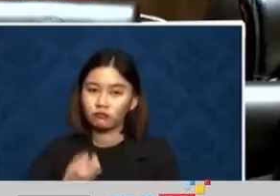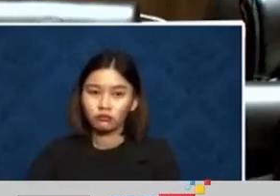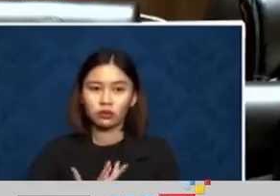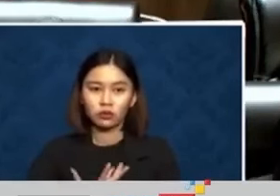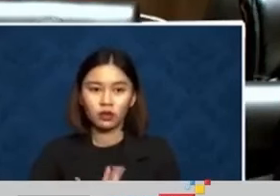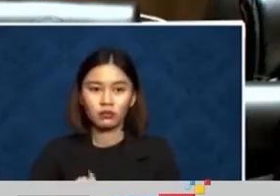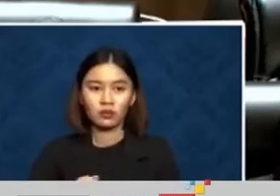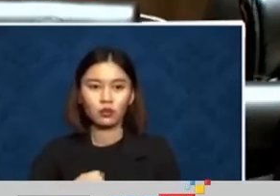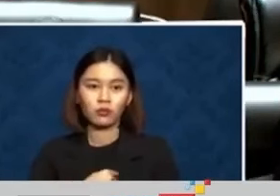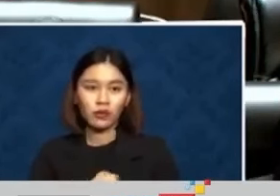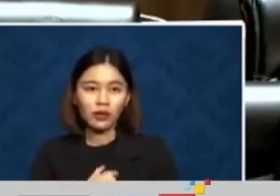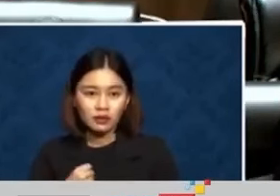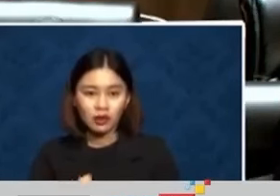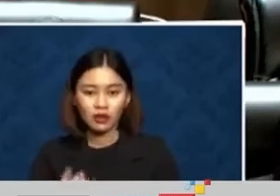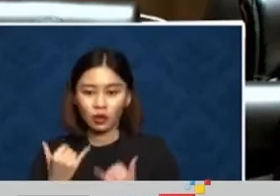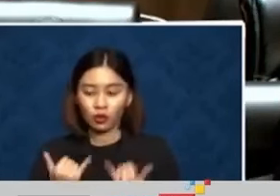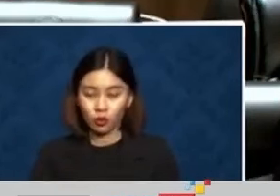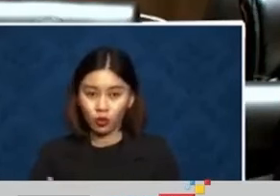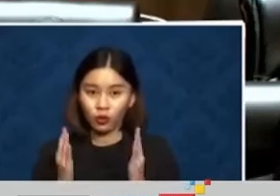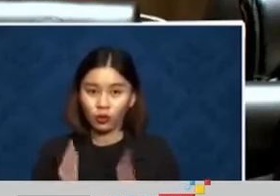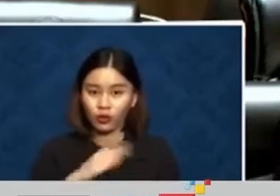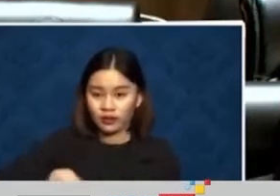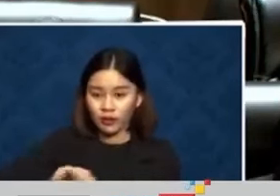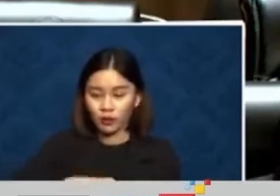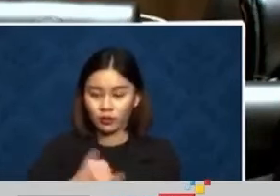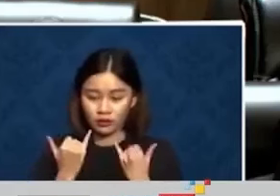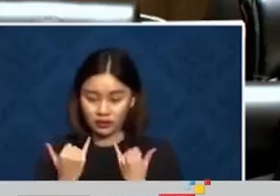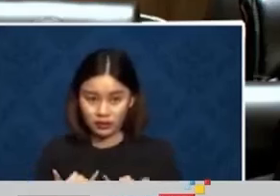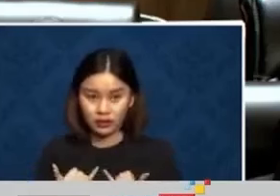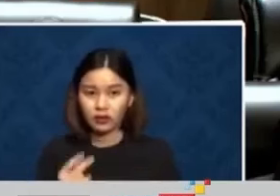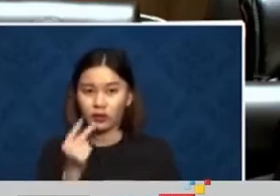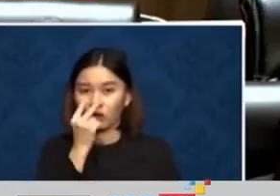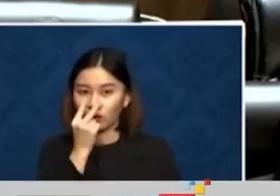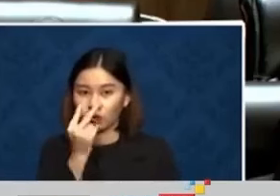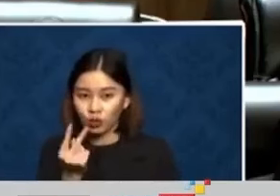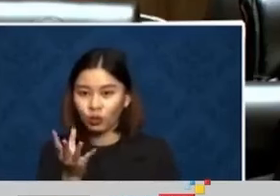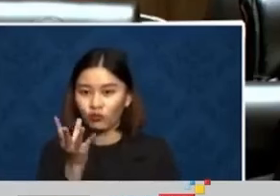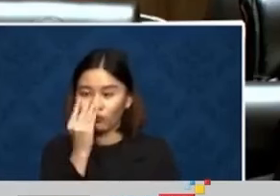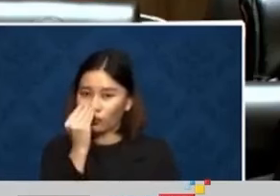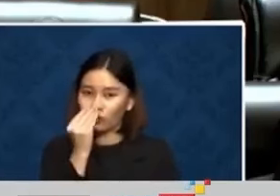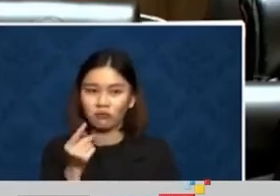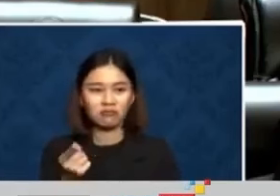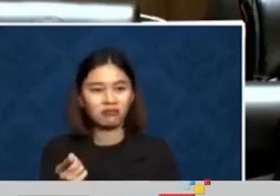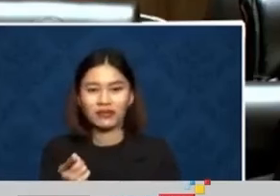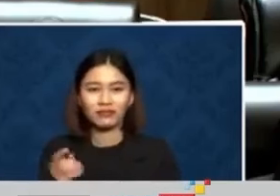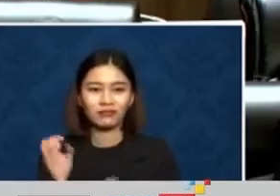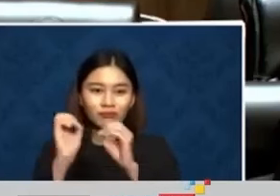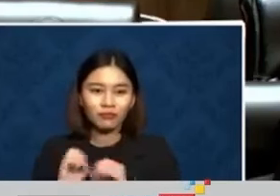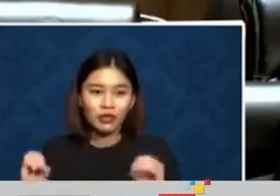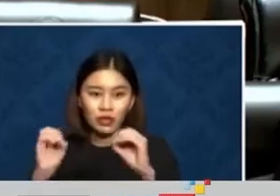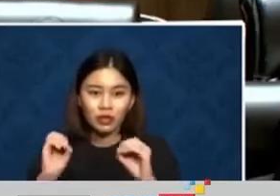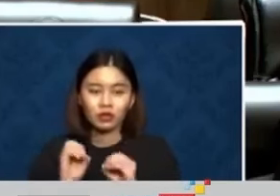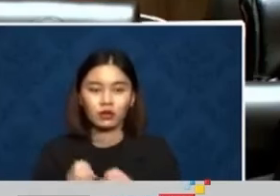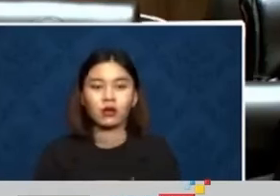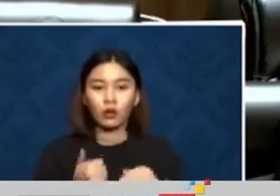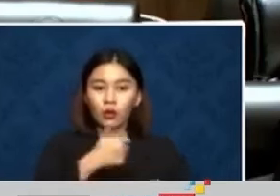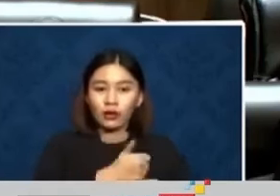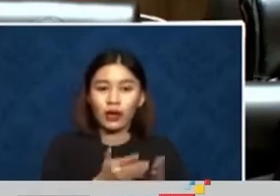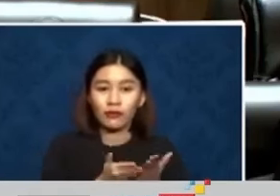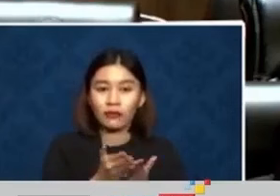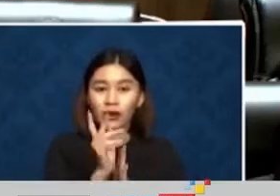ของนายปฏิพัฒน์ที่ไปยื่นหนังสือที่ทำเนียบวันที่1มีนาไปแบบไม่นัดหมายอะไรเลยฮะไปดุมๆไปน